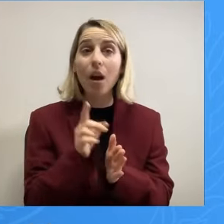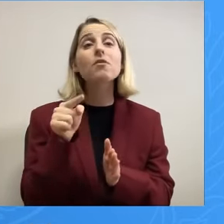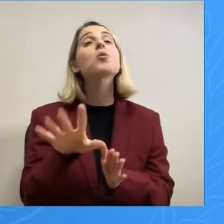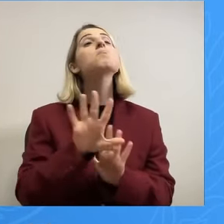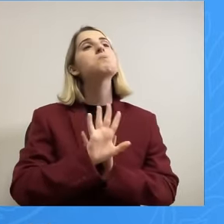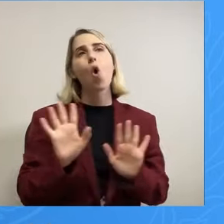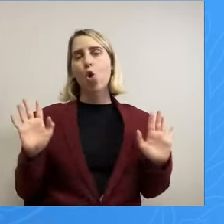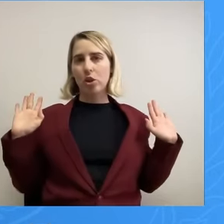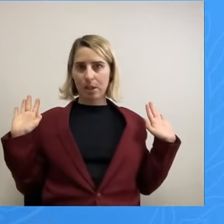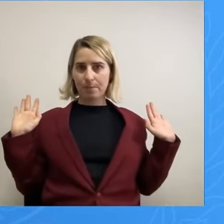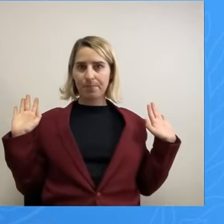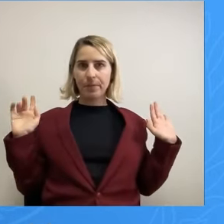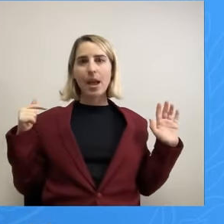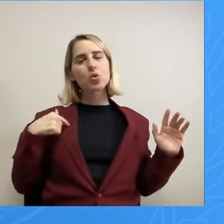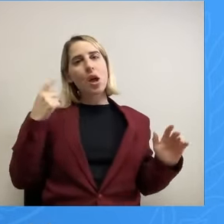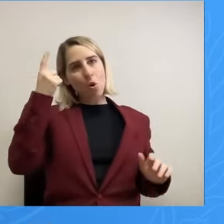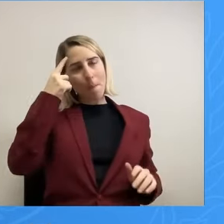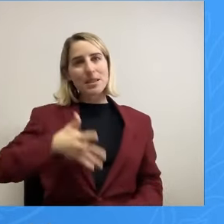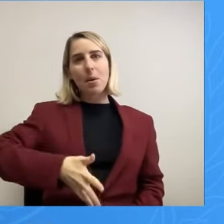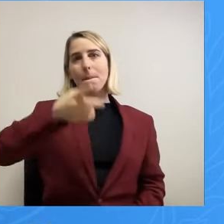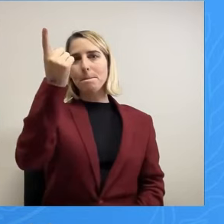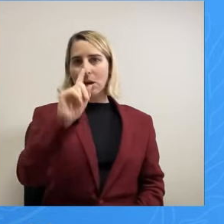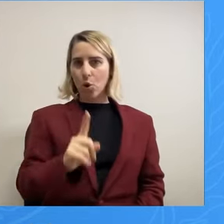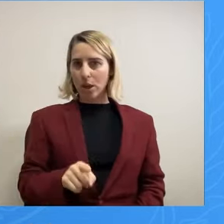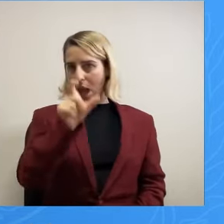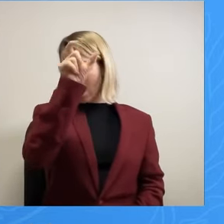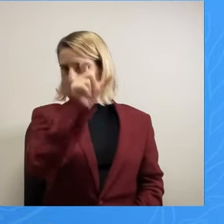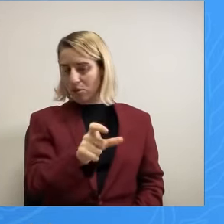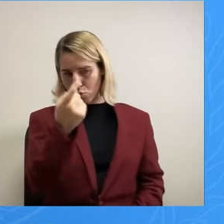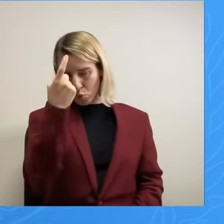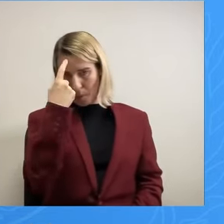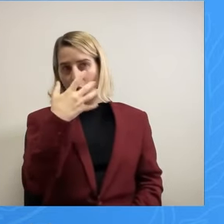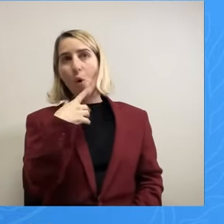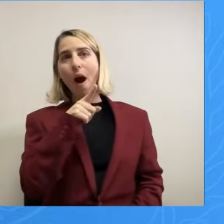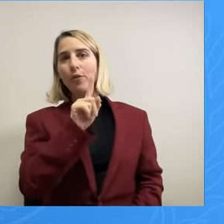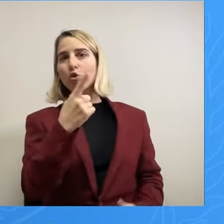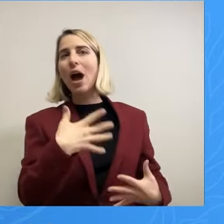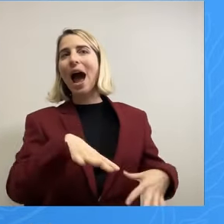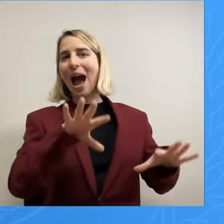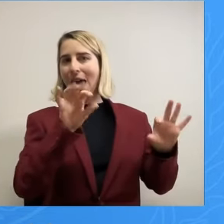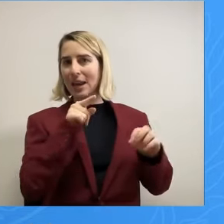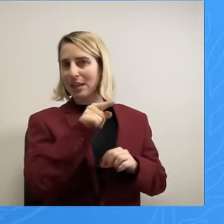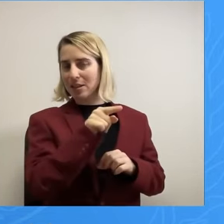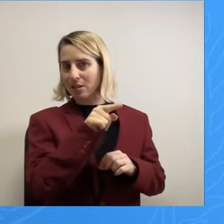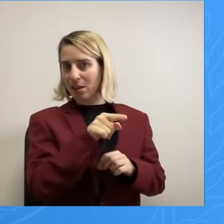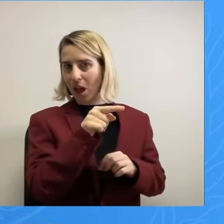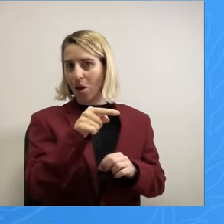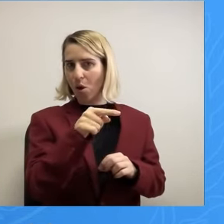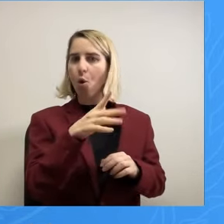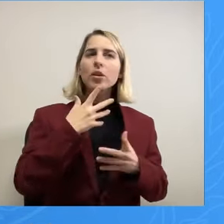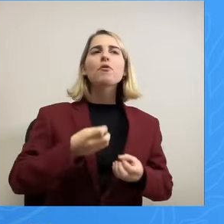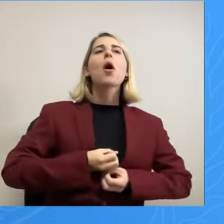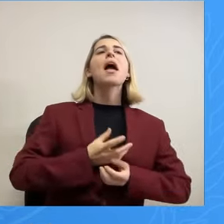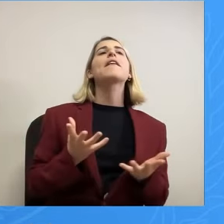Εκτός εάν νομίζει ο κύριος Μπακογιάννης, επειδή αυτός το πρώτο ξεκίνησε, ότι εκφράζει